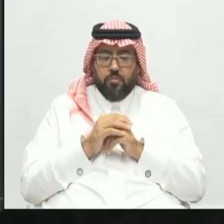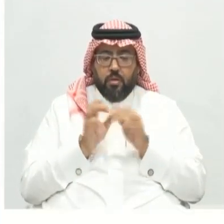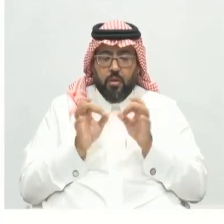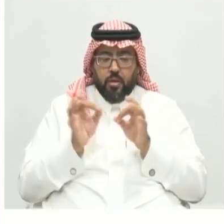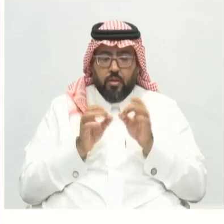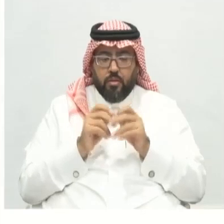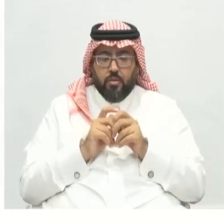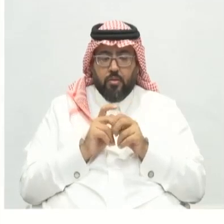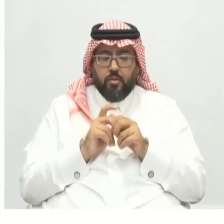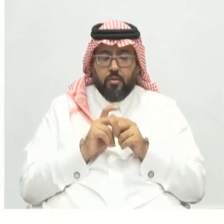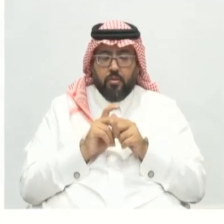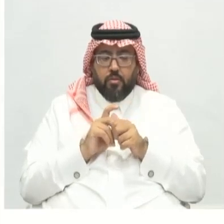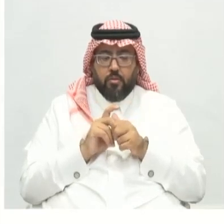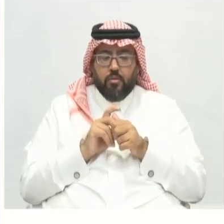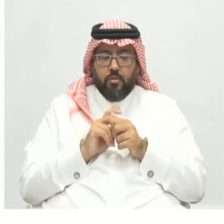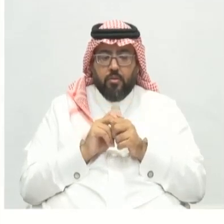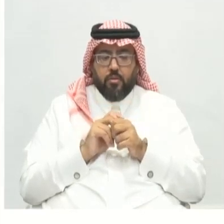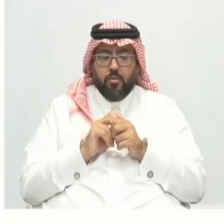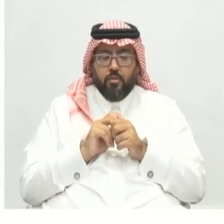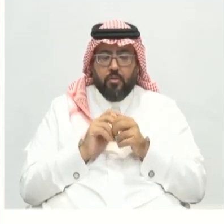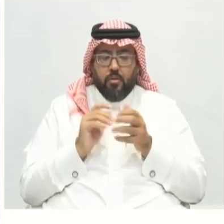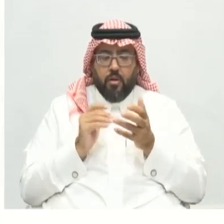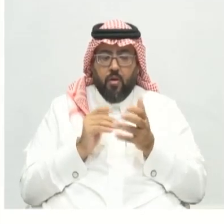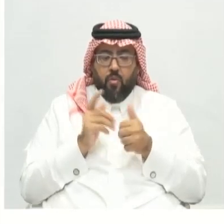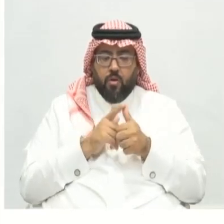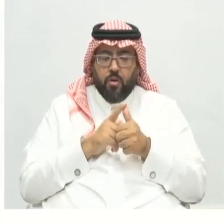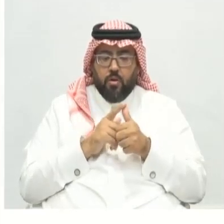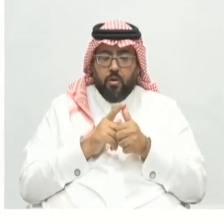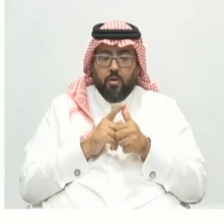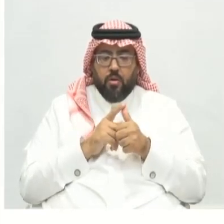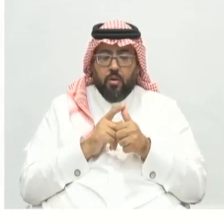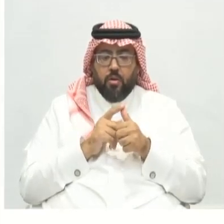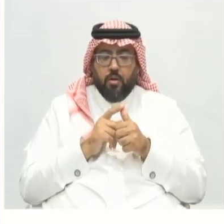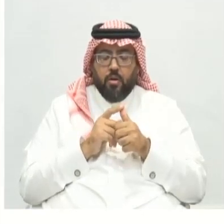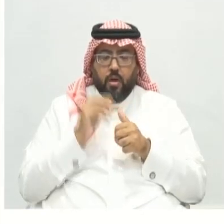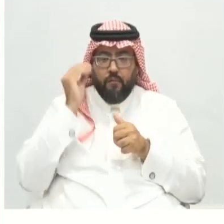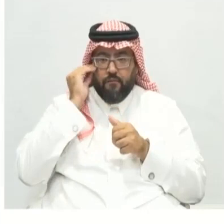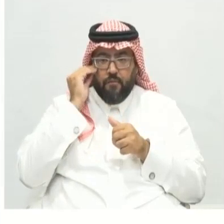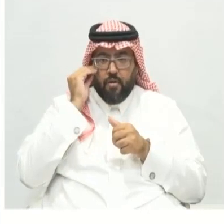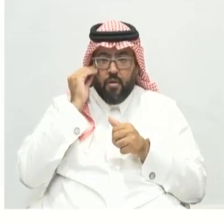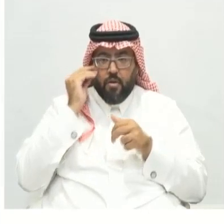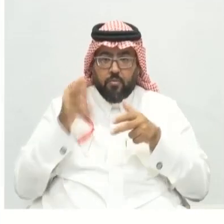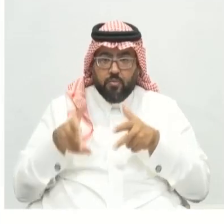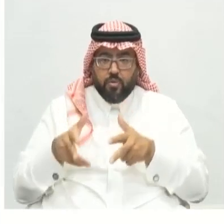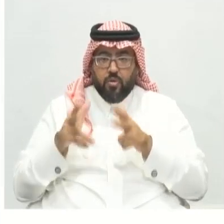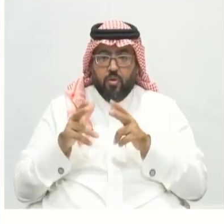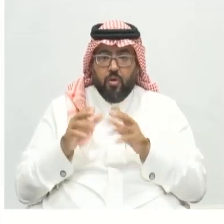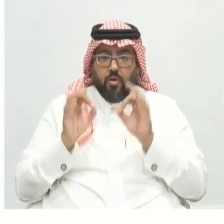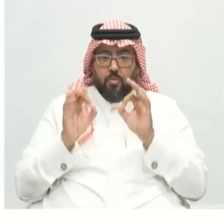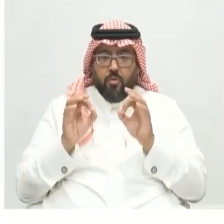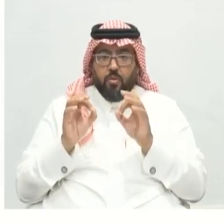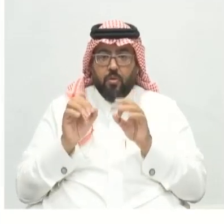بالتخطيط اذا مرحله البدايه يتم فيها تعريف مشروع الروبوت